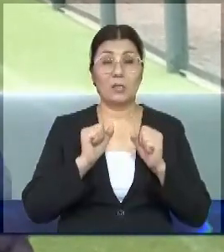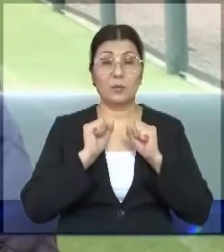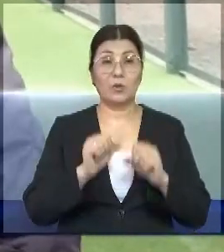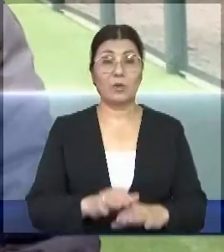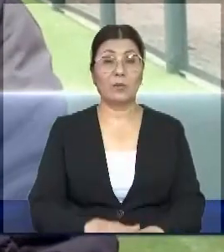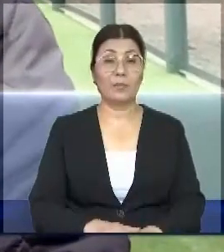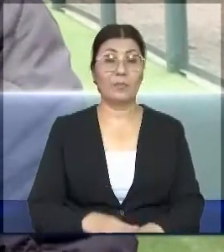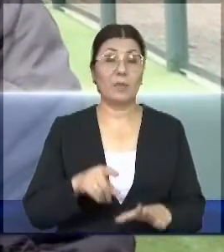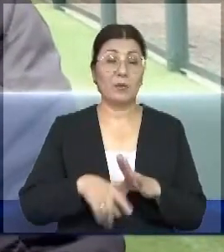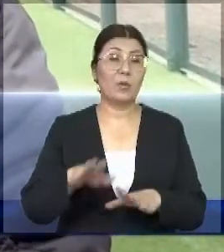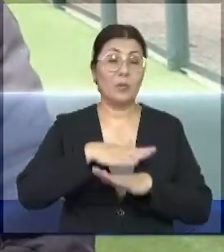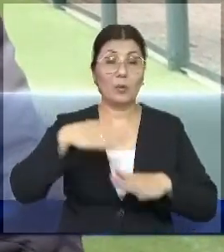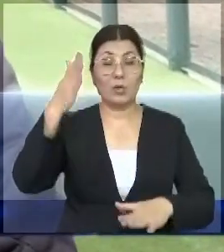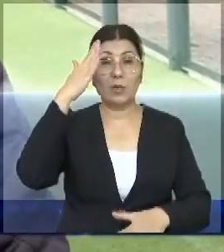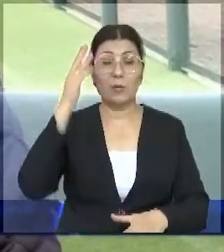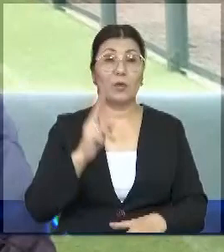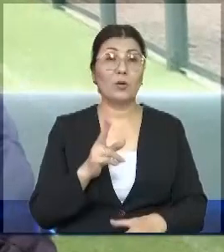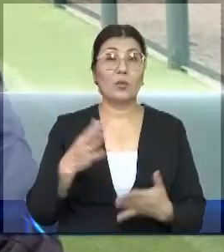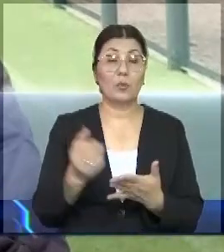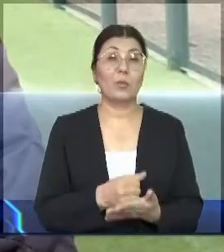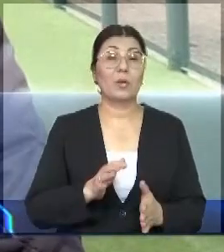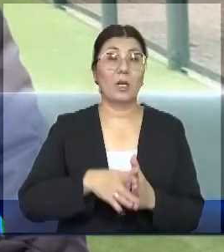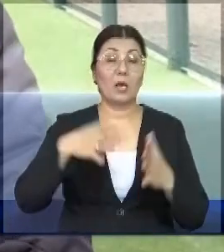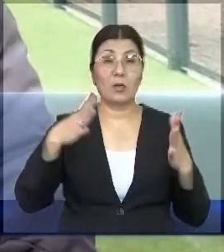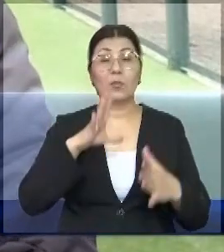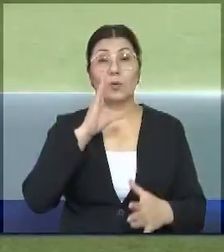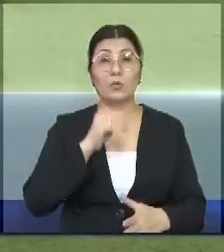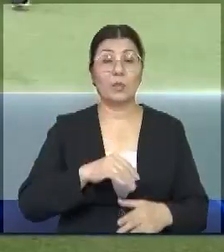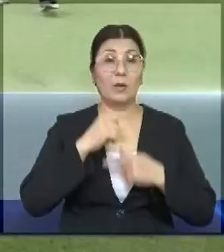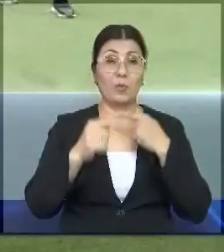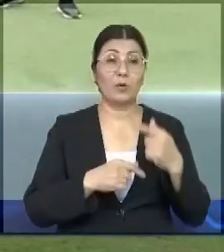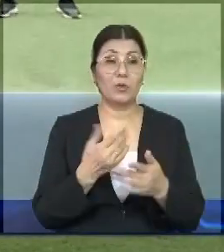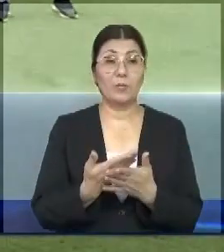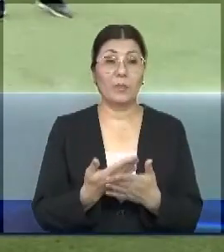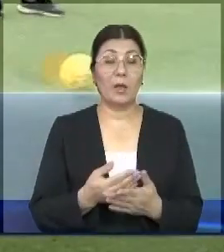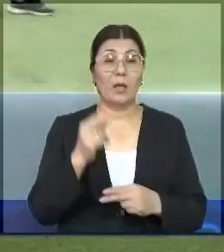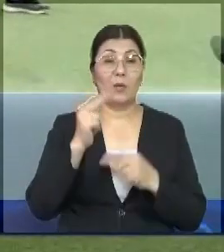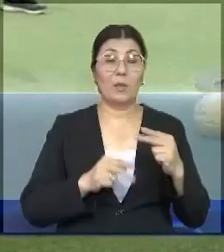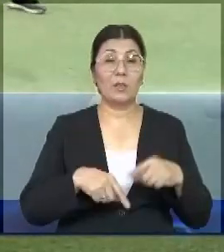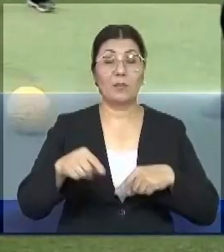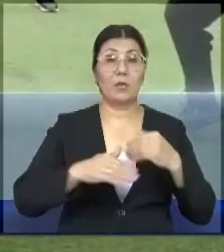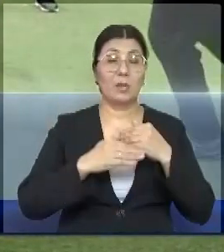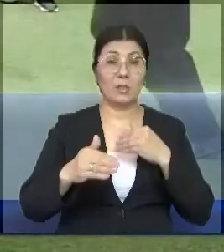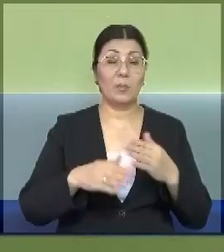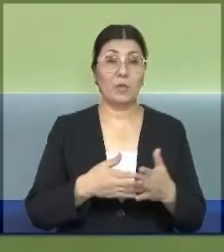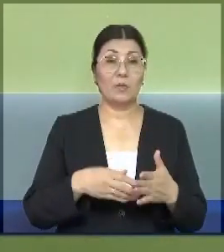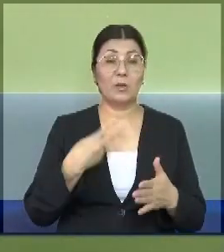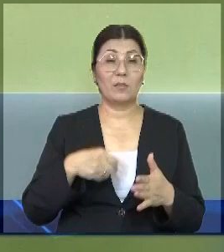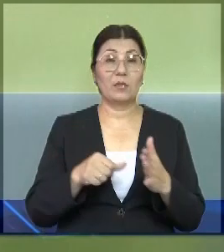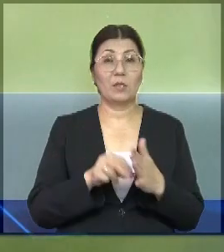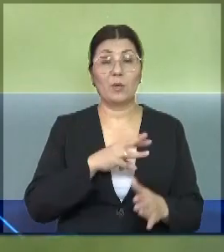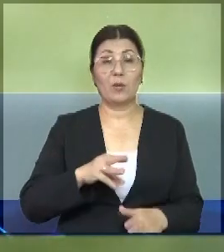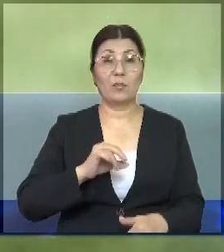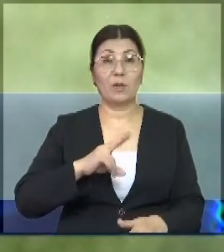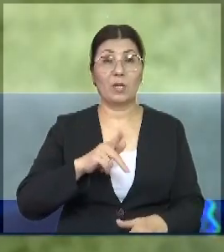футболистов Кто знает может кто-то из них добьётся огромного успеха в будущем к слову на строительство футбольного поля было выделено 26 млн